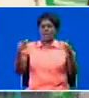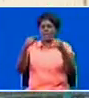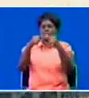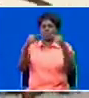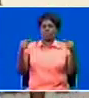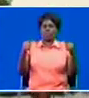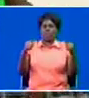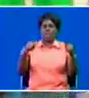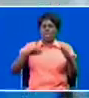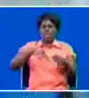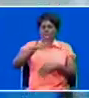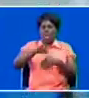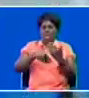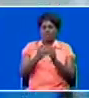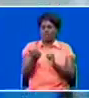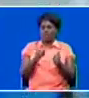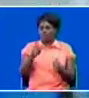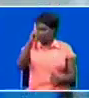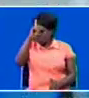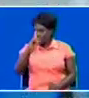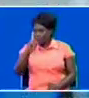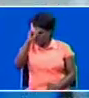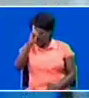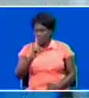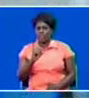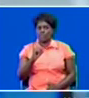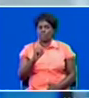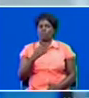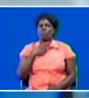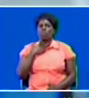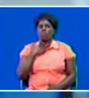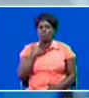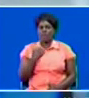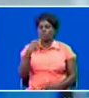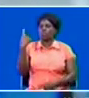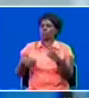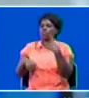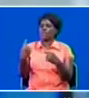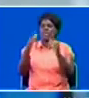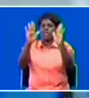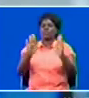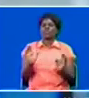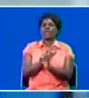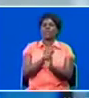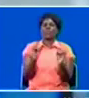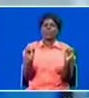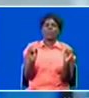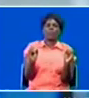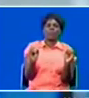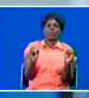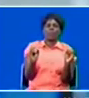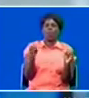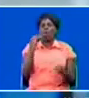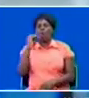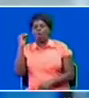us every game we take it serious and always we want to win. It doesn't matter whether we are playing AFC at